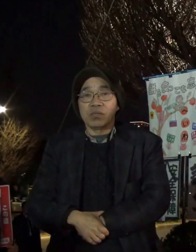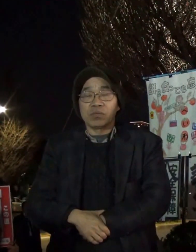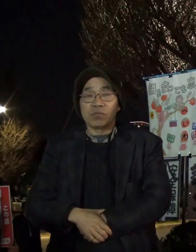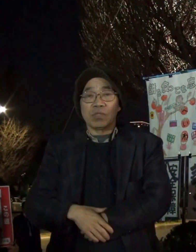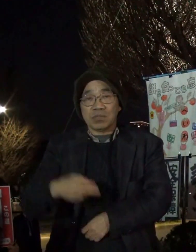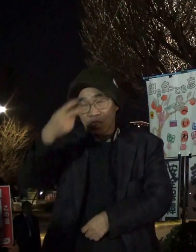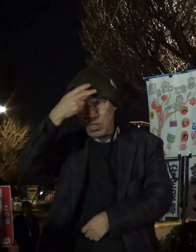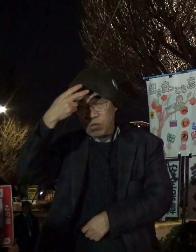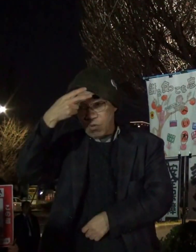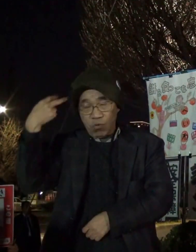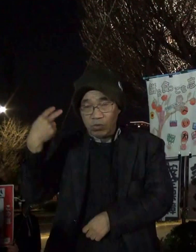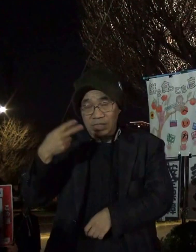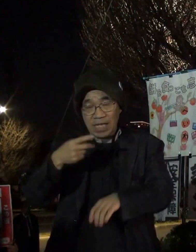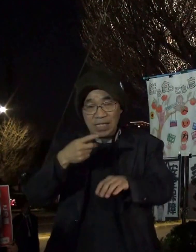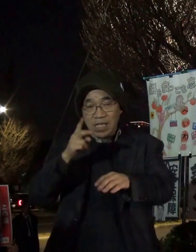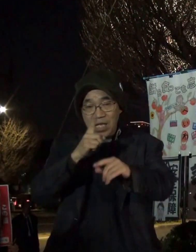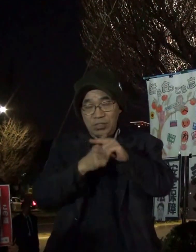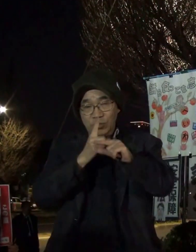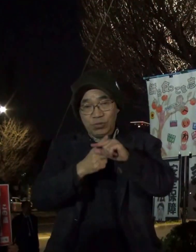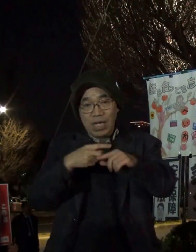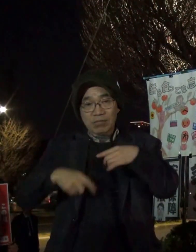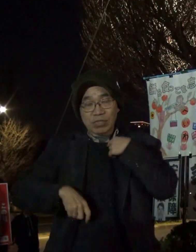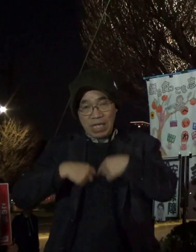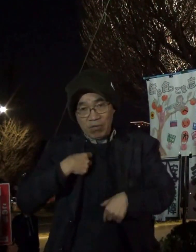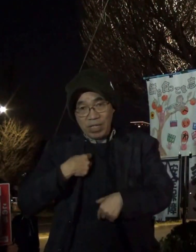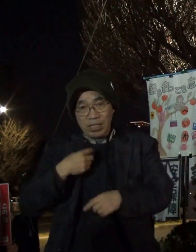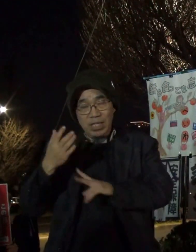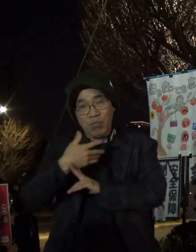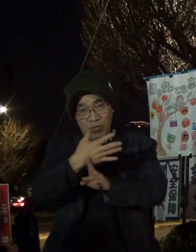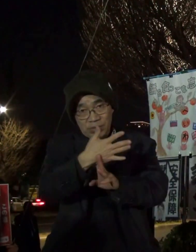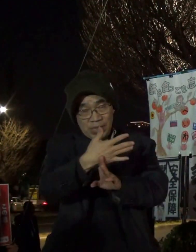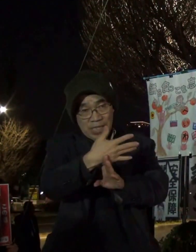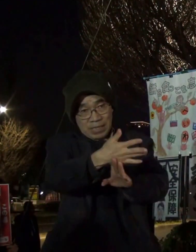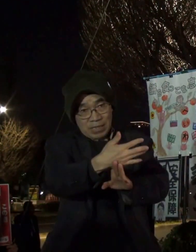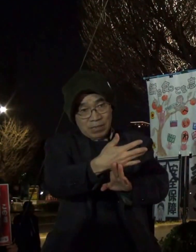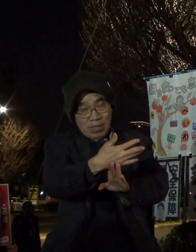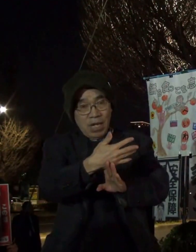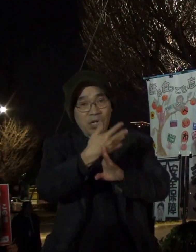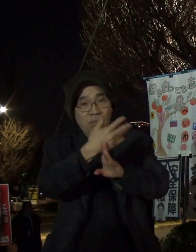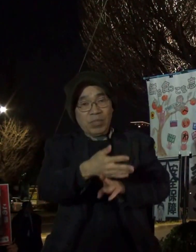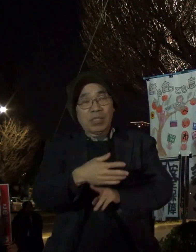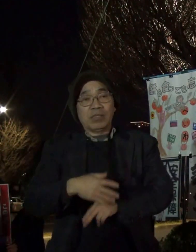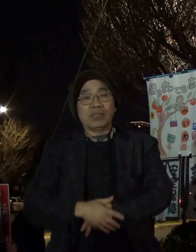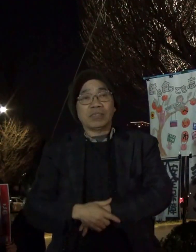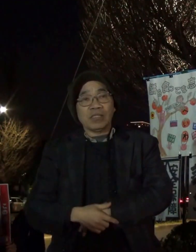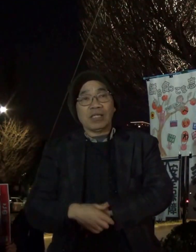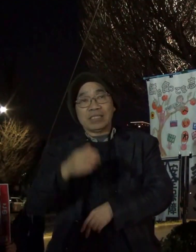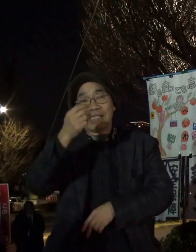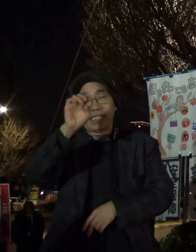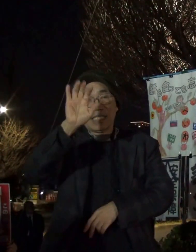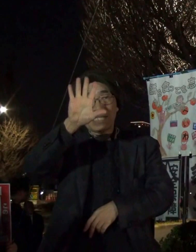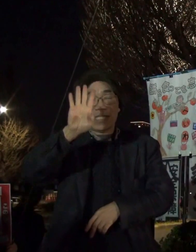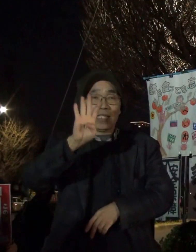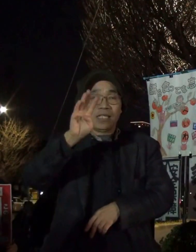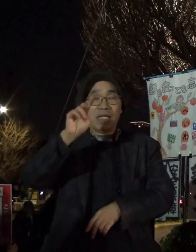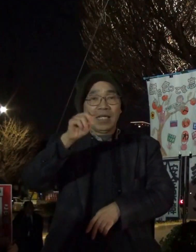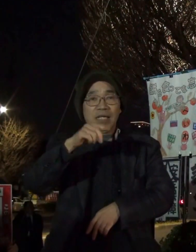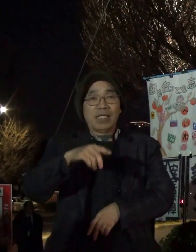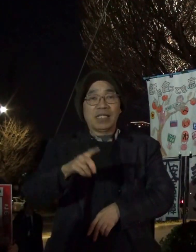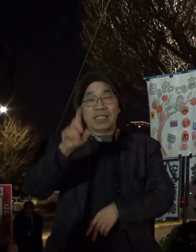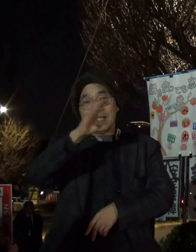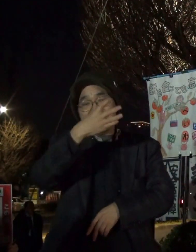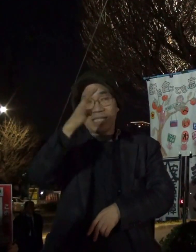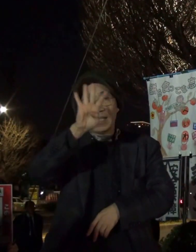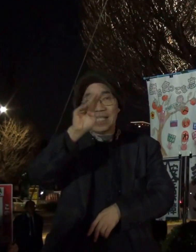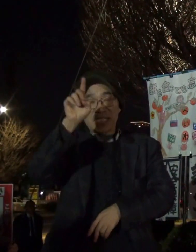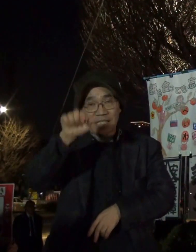高校生中学生が集まってデモをやるなんてシールズやティンソールぐらいじゃないかというところで、